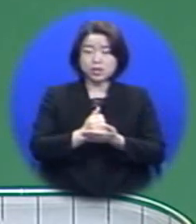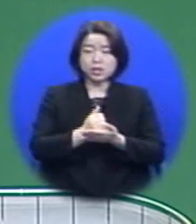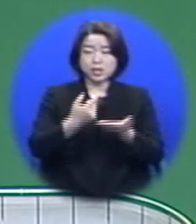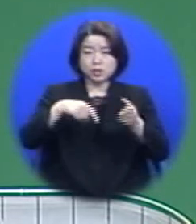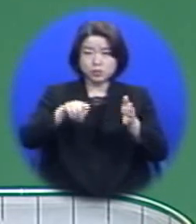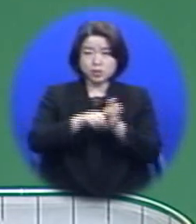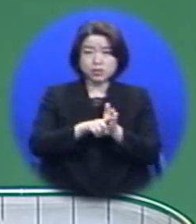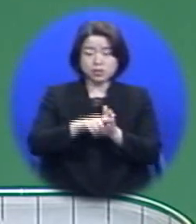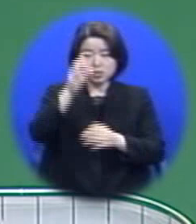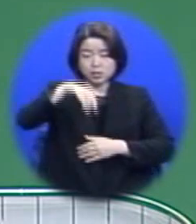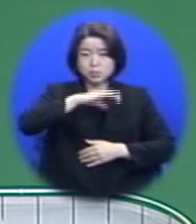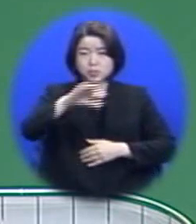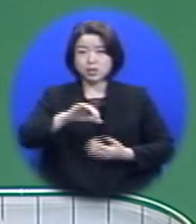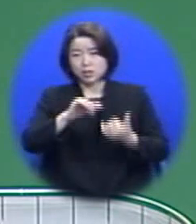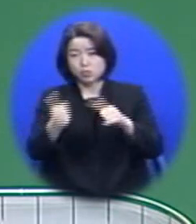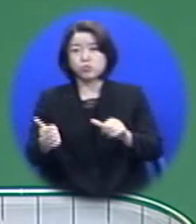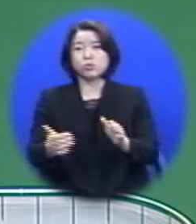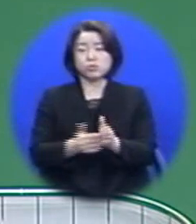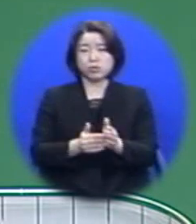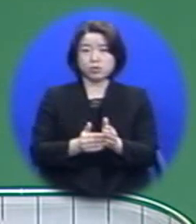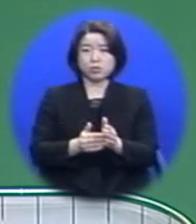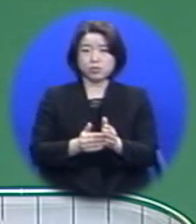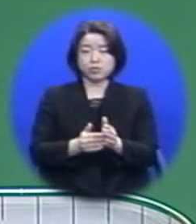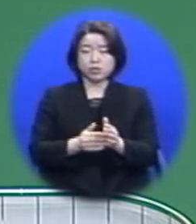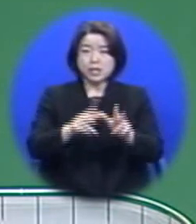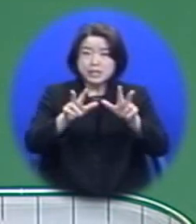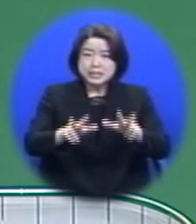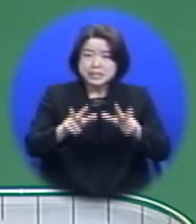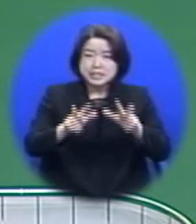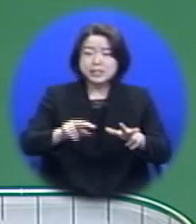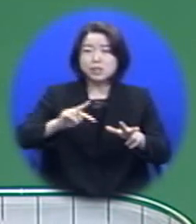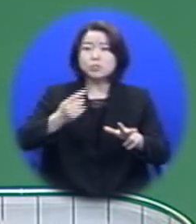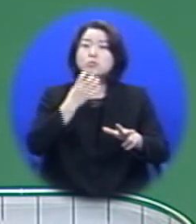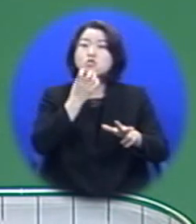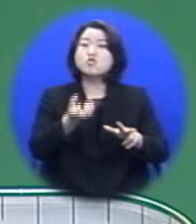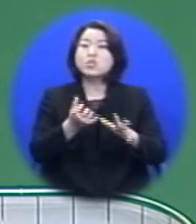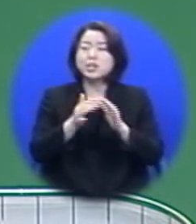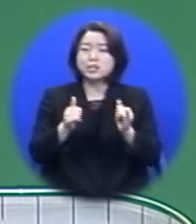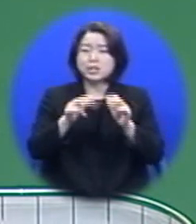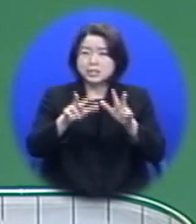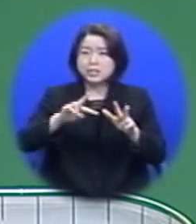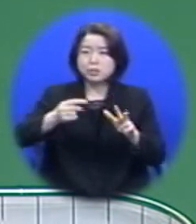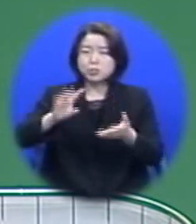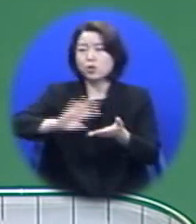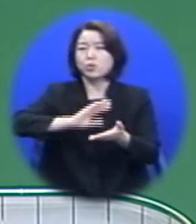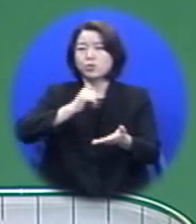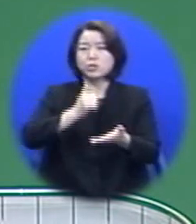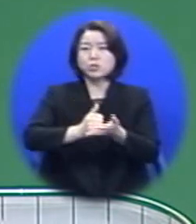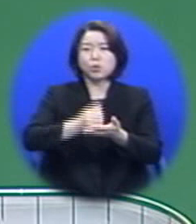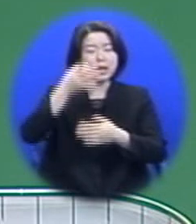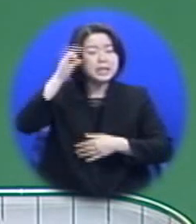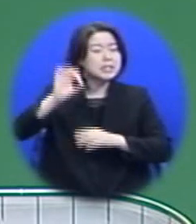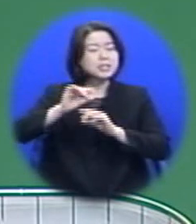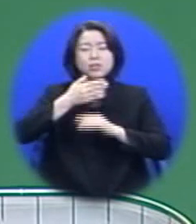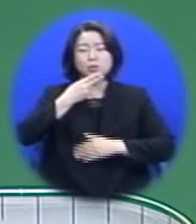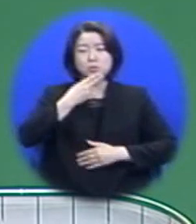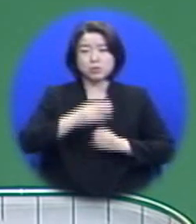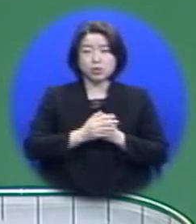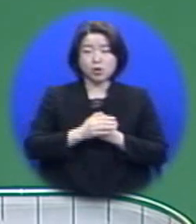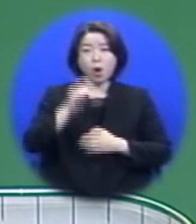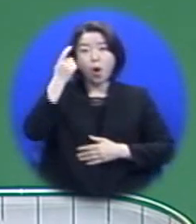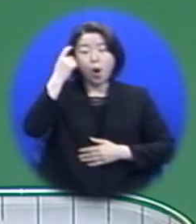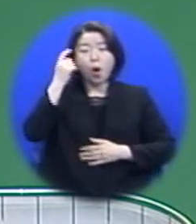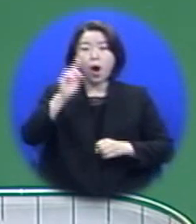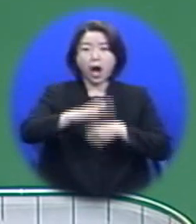죽으셨습니다 그래서 지금도 유대인들은 예수를 그리스도라고 인정하지 않는 이유 어떻게 하나님이 죄인의